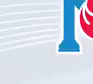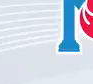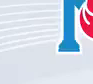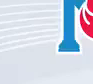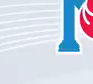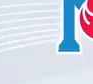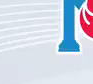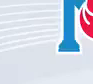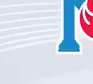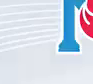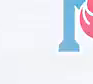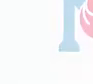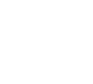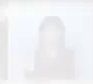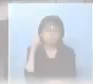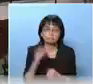陳家沛議員，